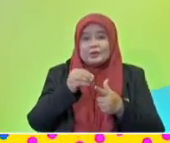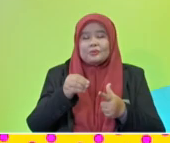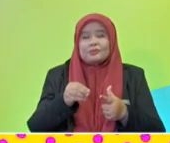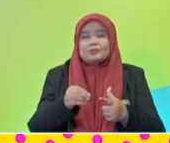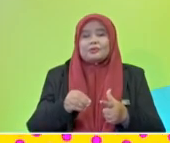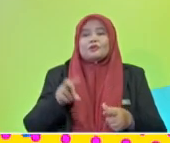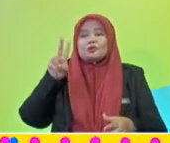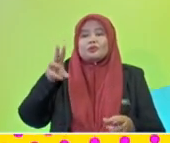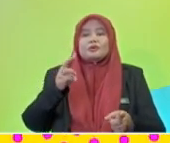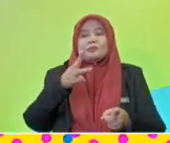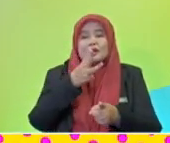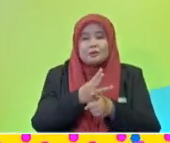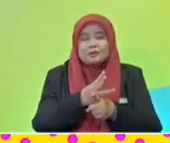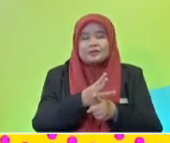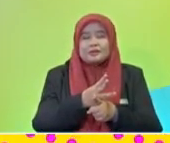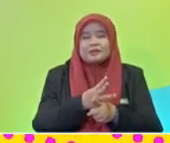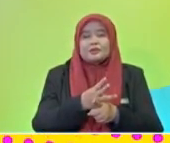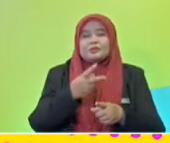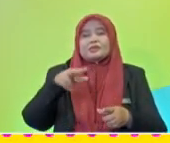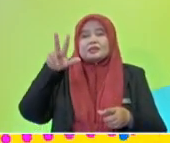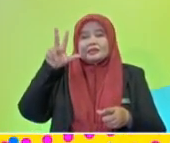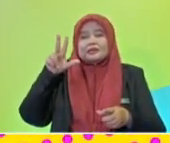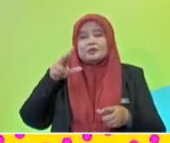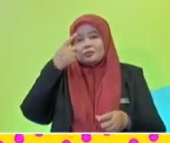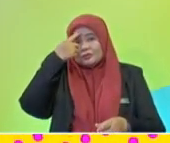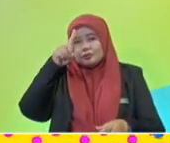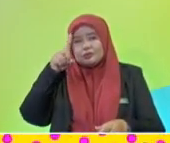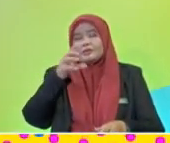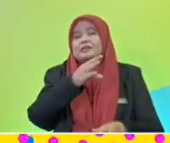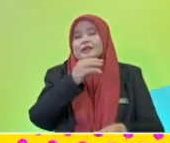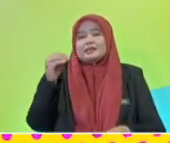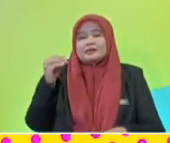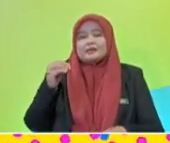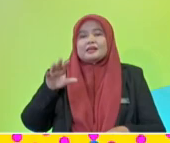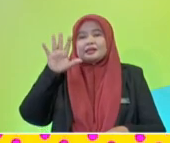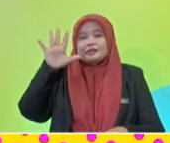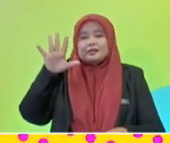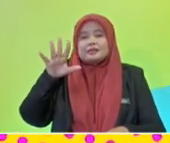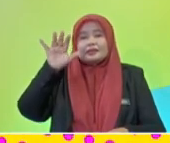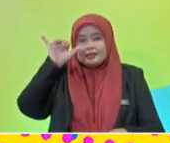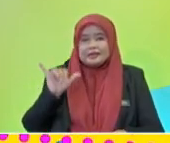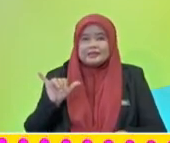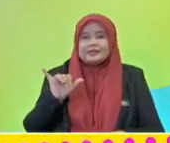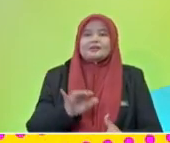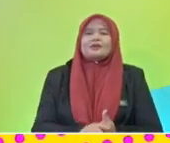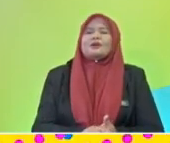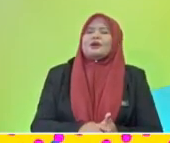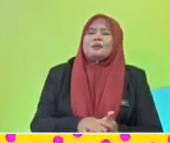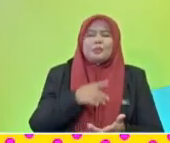bahawa nombor ialah untukemp ial dan dan ial yang